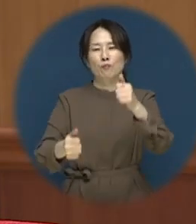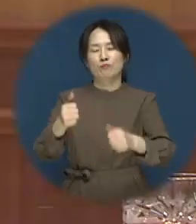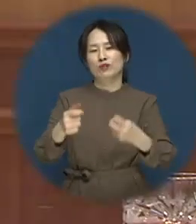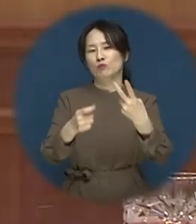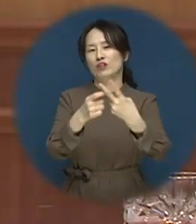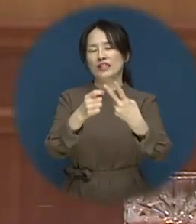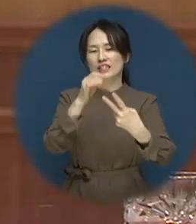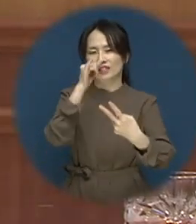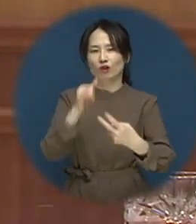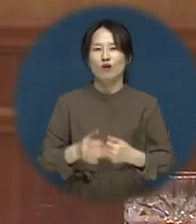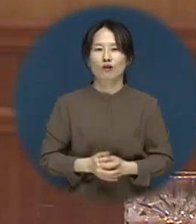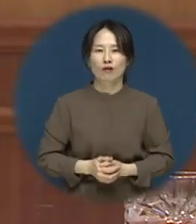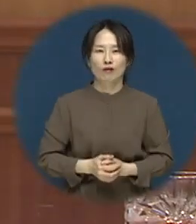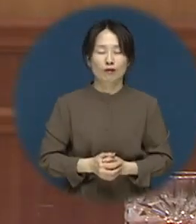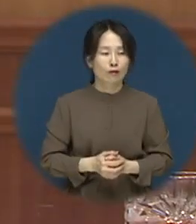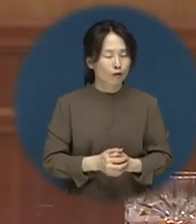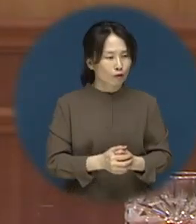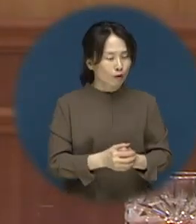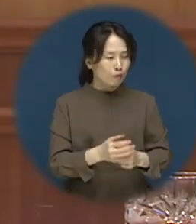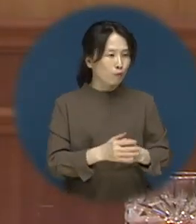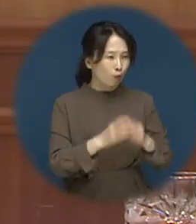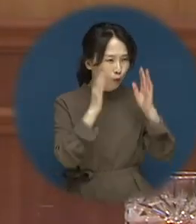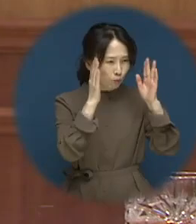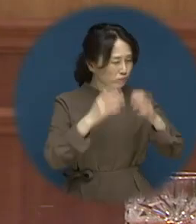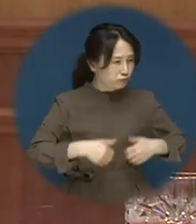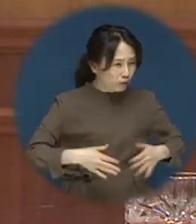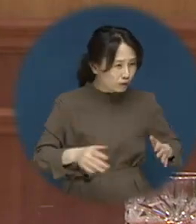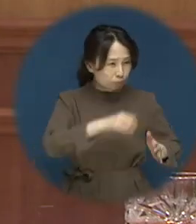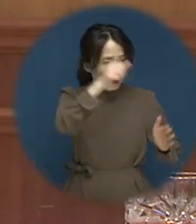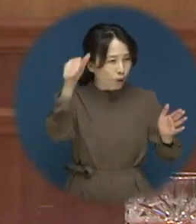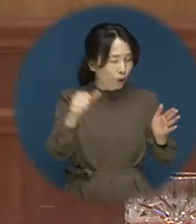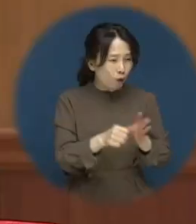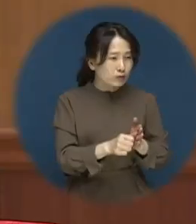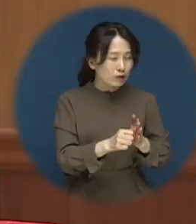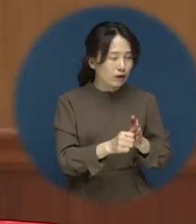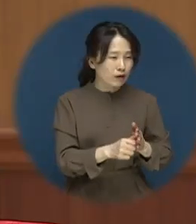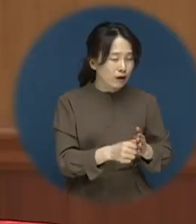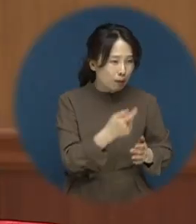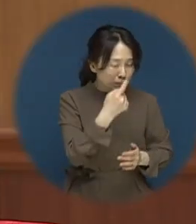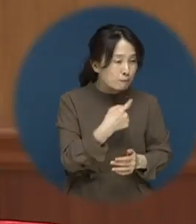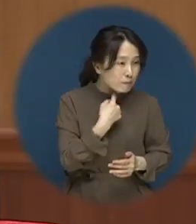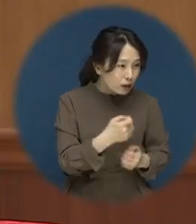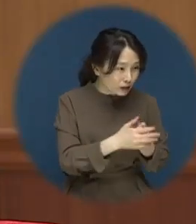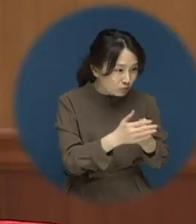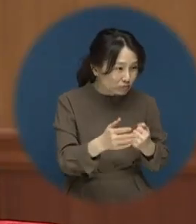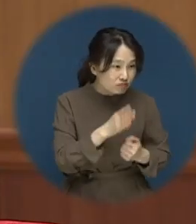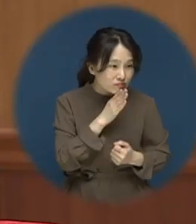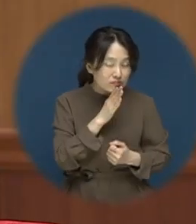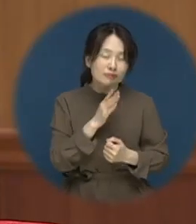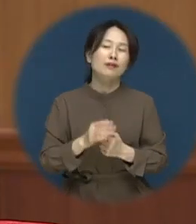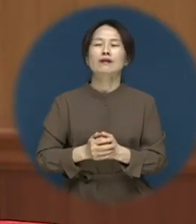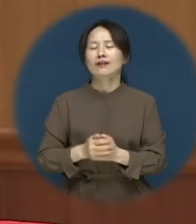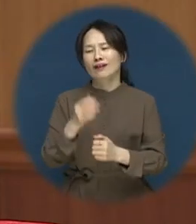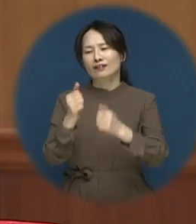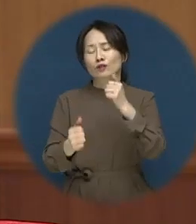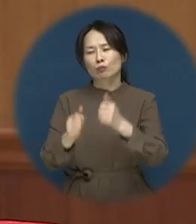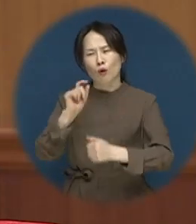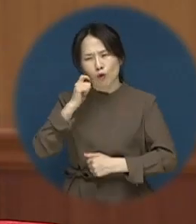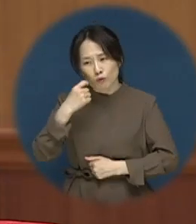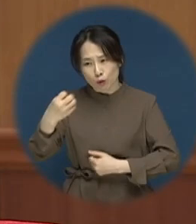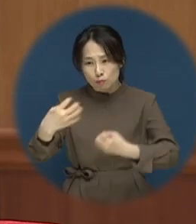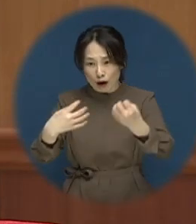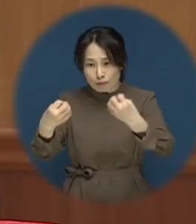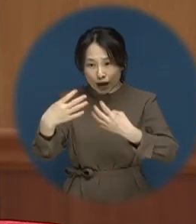네. 뭐 새삼 따로 공부하실 거 없었잖아요. 평생 해오신 일이니까. 근데 시험이 어렵다고는 그랬는데요. 예. 저는